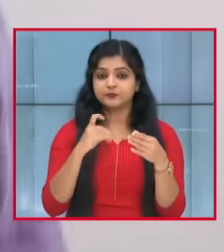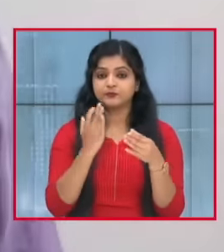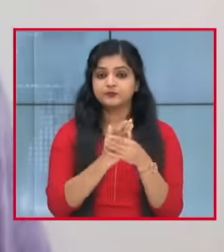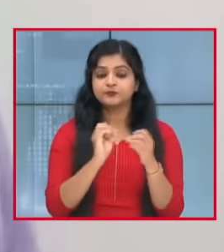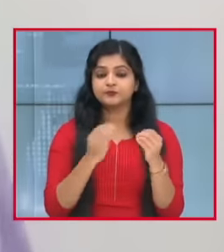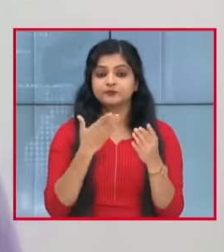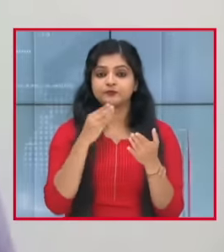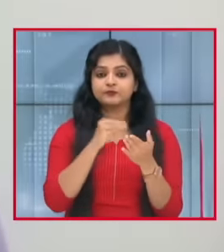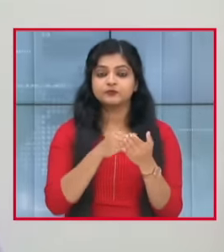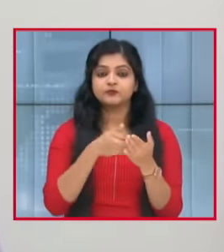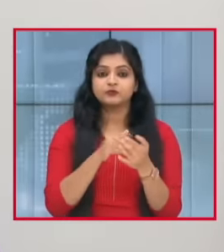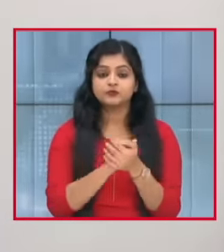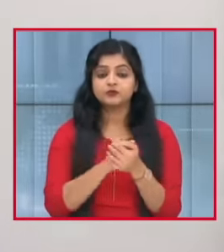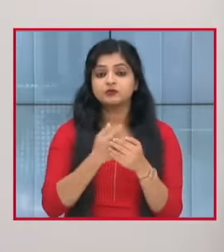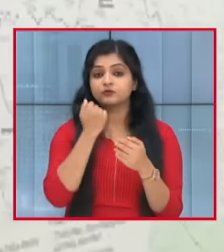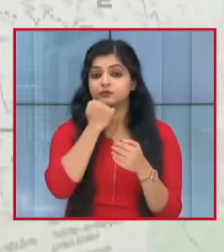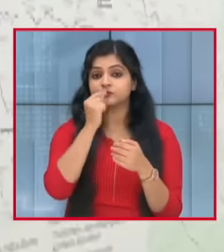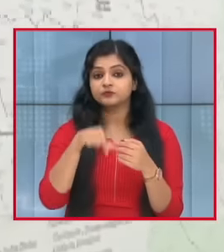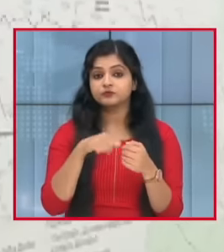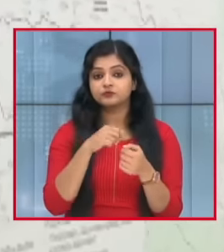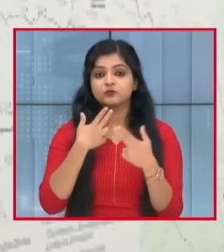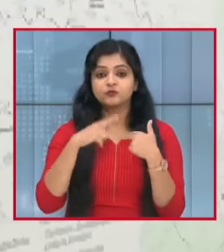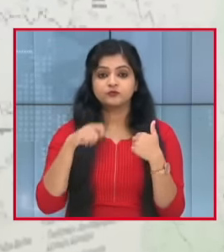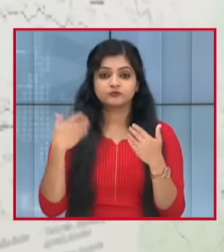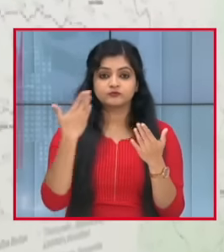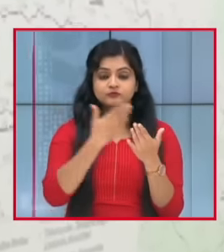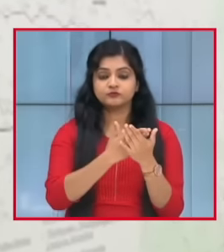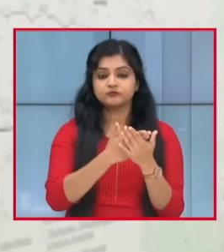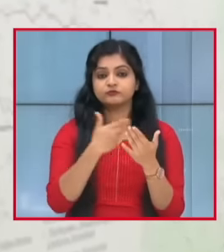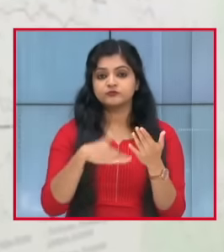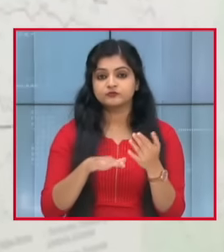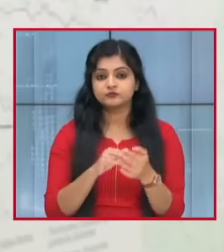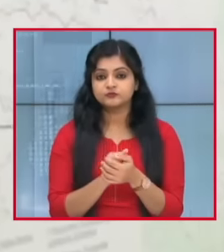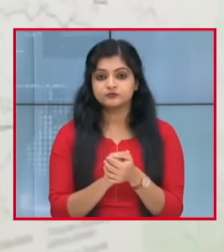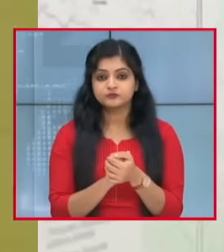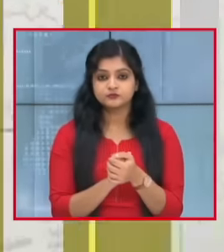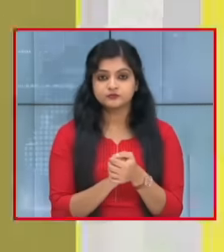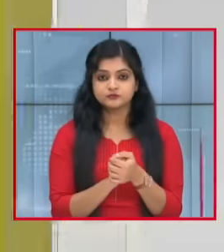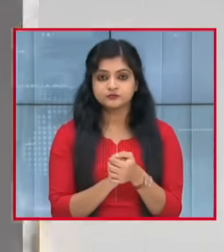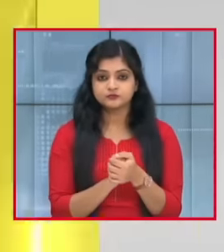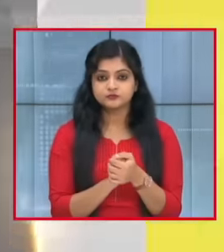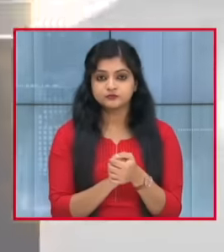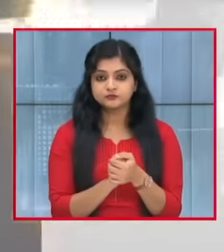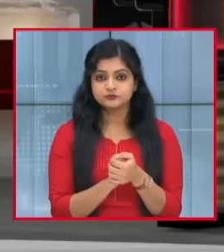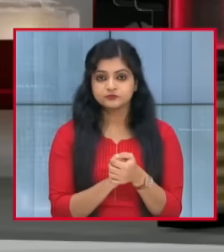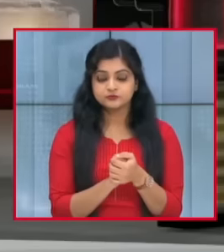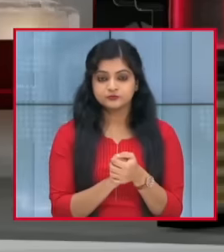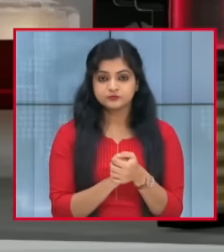കേസെടുത്തിരിക്കുന്നത്. പ്രതിയെ കോടതിയിൽ ഹാജരാക്കി റിമാൻഡ് ചെയ്തു. 24 ഇടുക്കി.